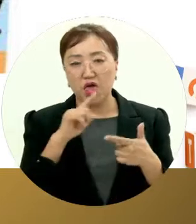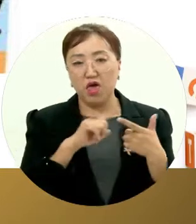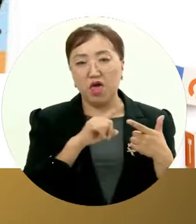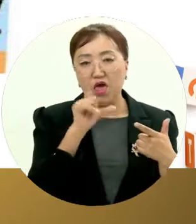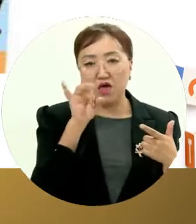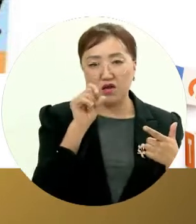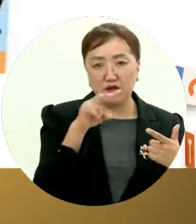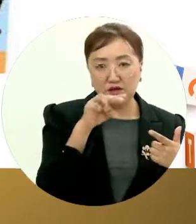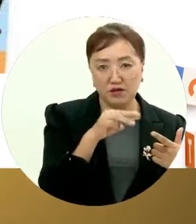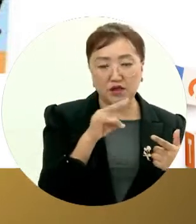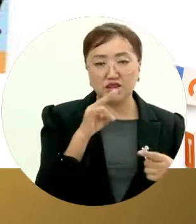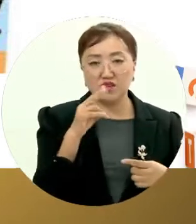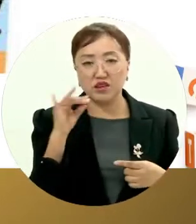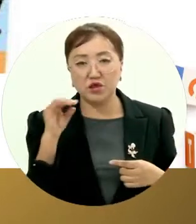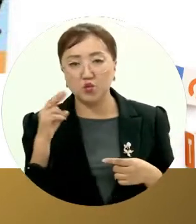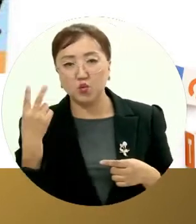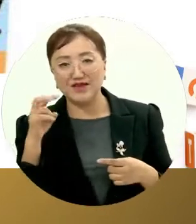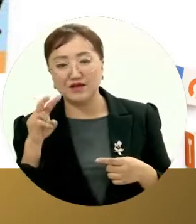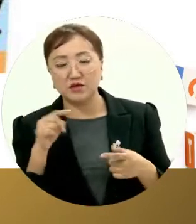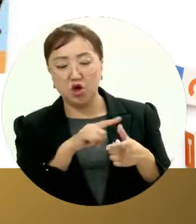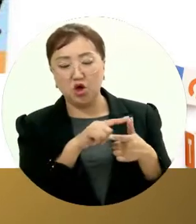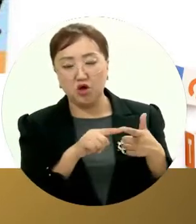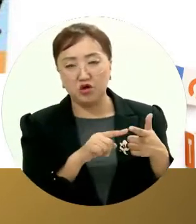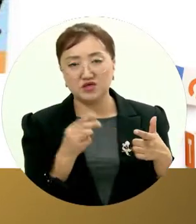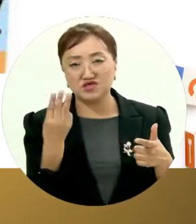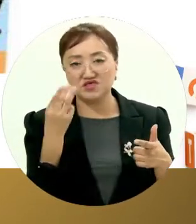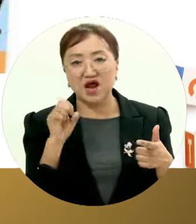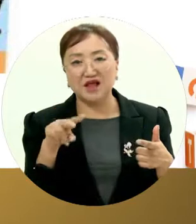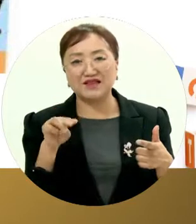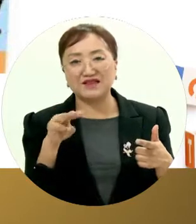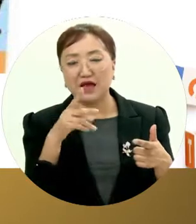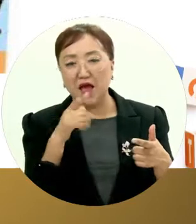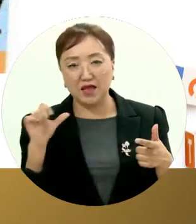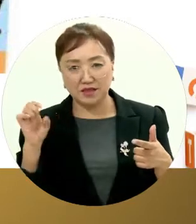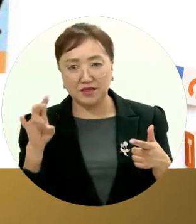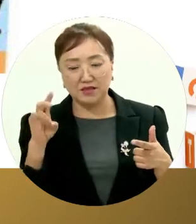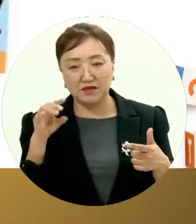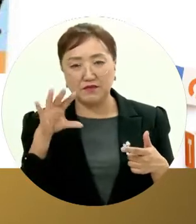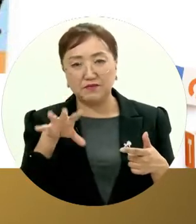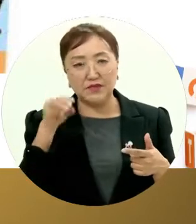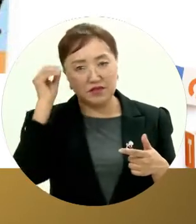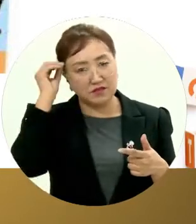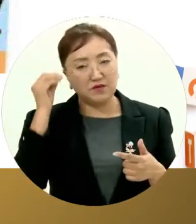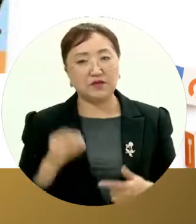үүдэлтэй, нийлүүлэлтээс үүдэлтэй гэд хоёр шалтгаантай явагддгийг судалж мэдлээ.